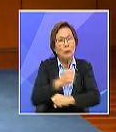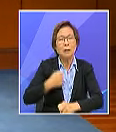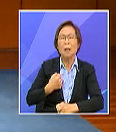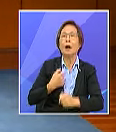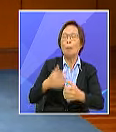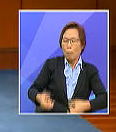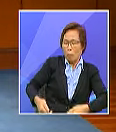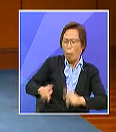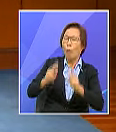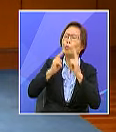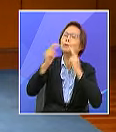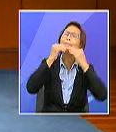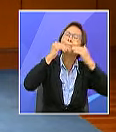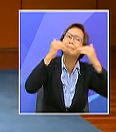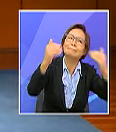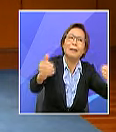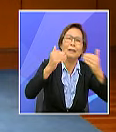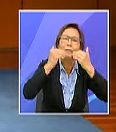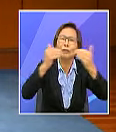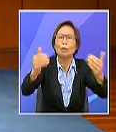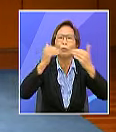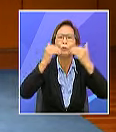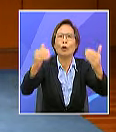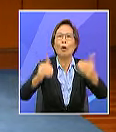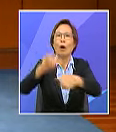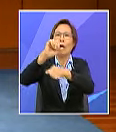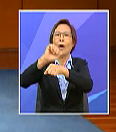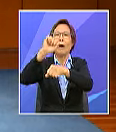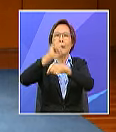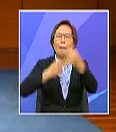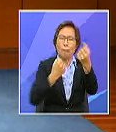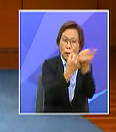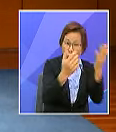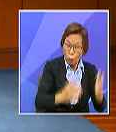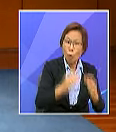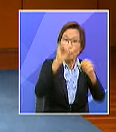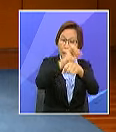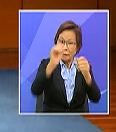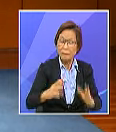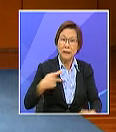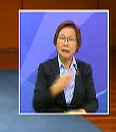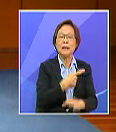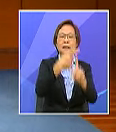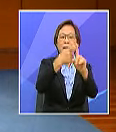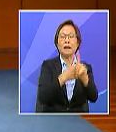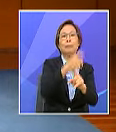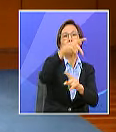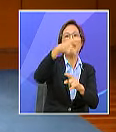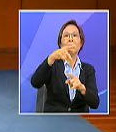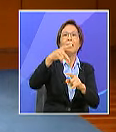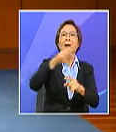mengucapkan terima kasih kepada Jenderal kita di kementerian pendidikan khususnya lembaga peperiksaan